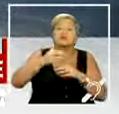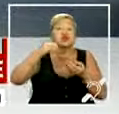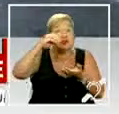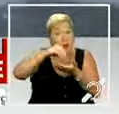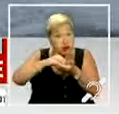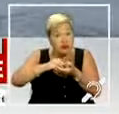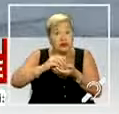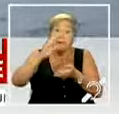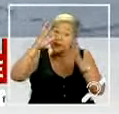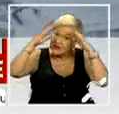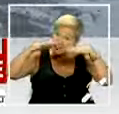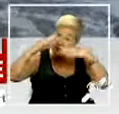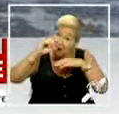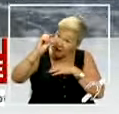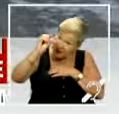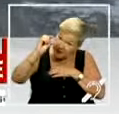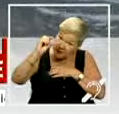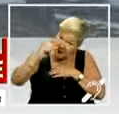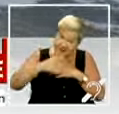zăpadă.